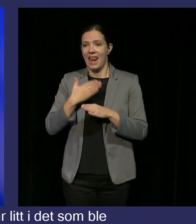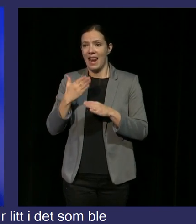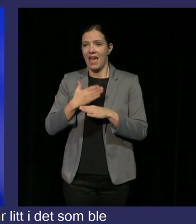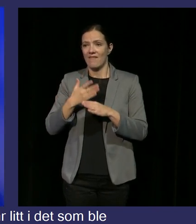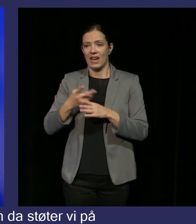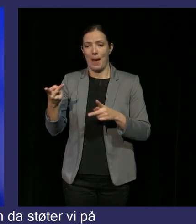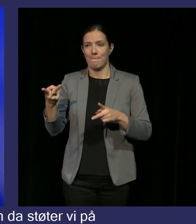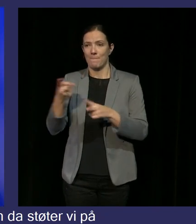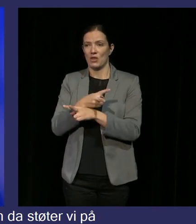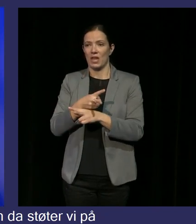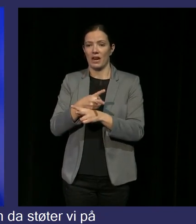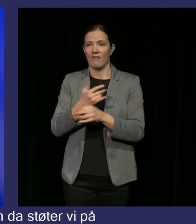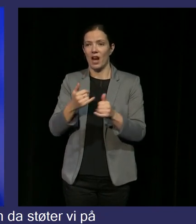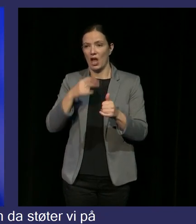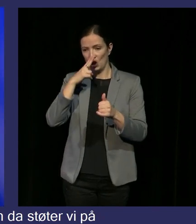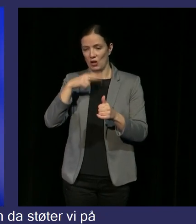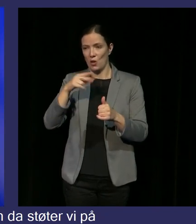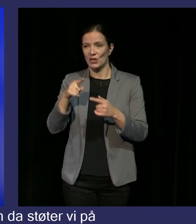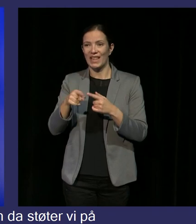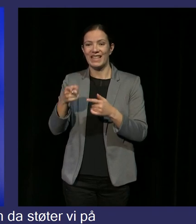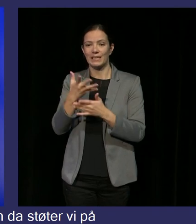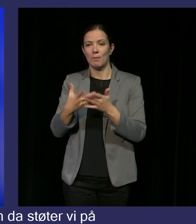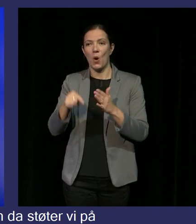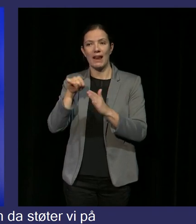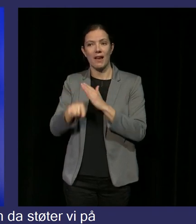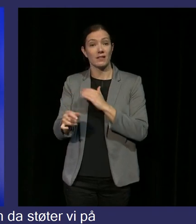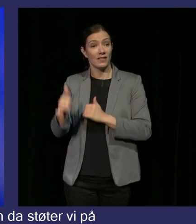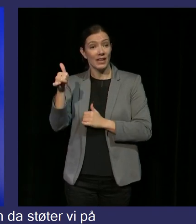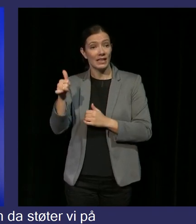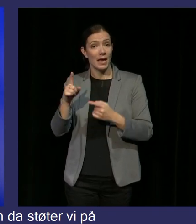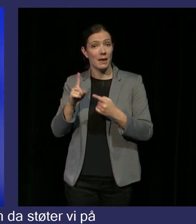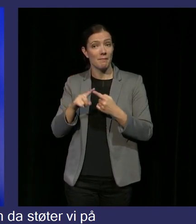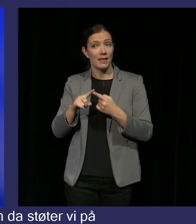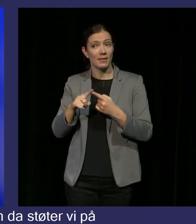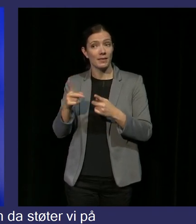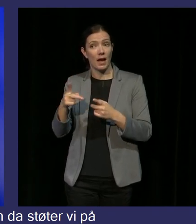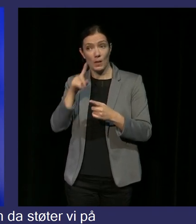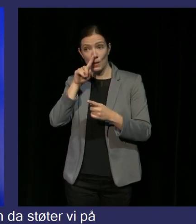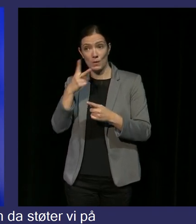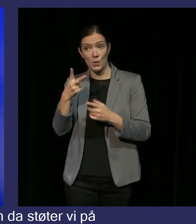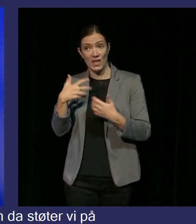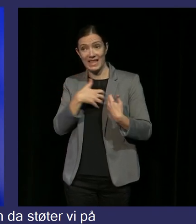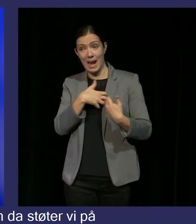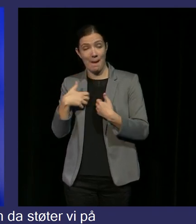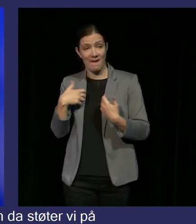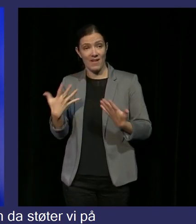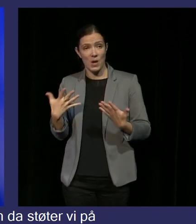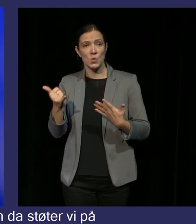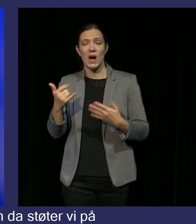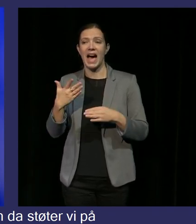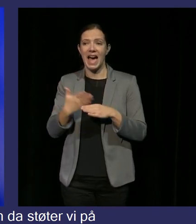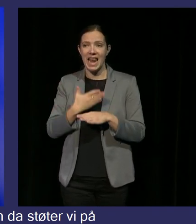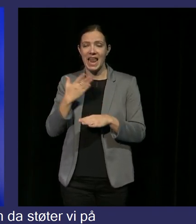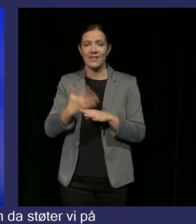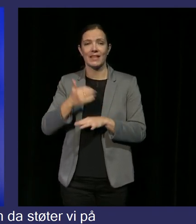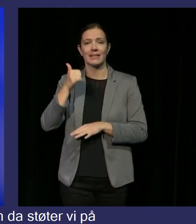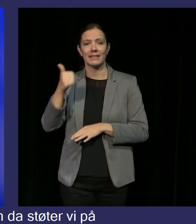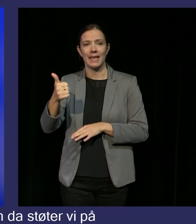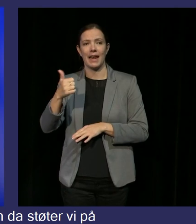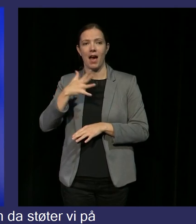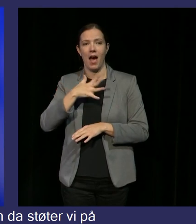fra nynorsk. Og denne språklekkasjen, den viktig. Men da støtter vi mot et annet dilemma. Og det at elevene har